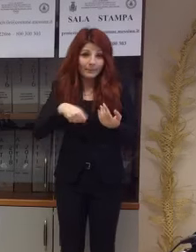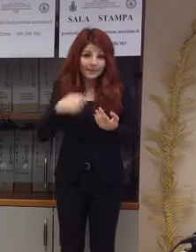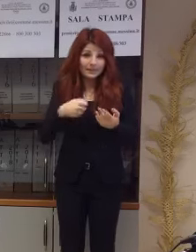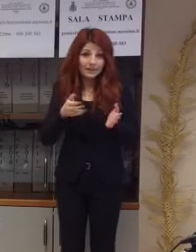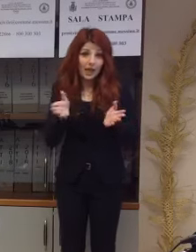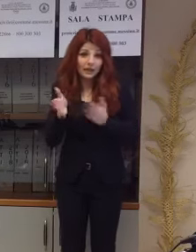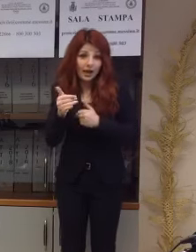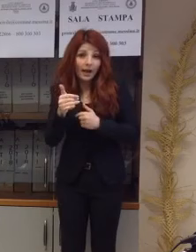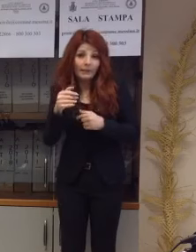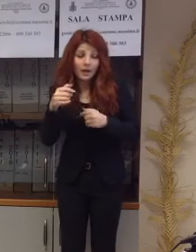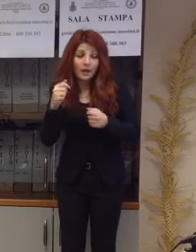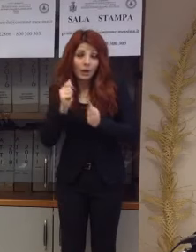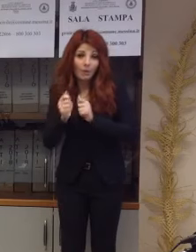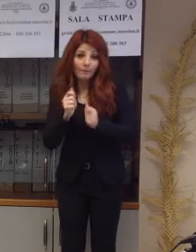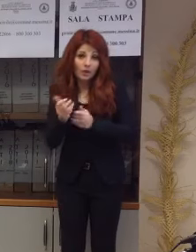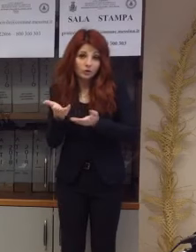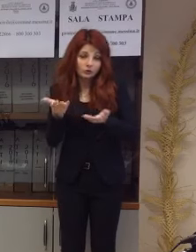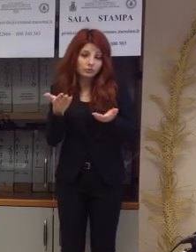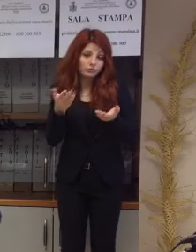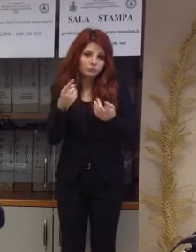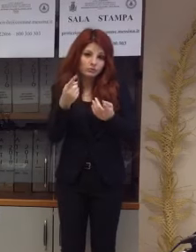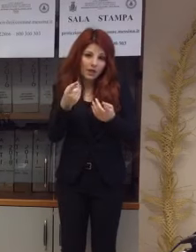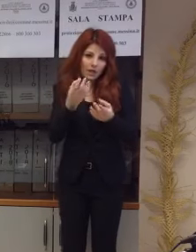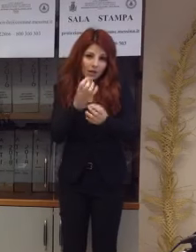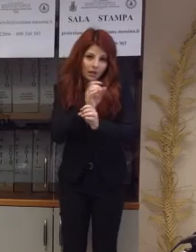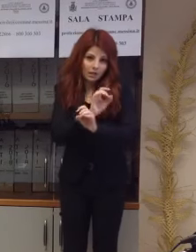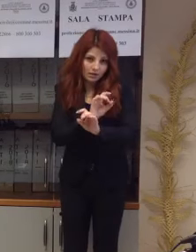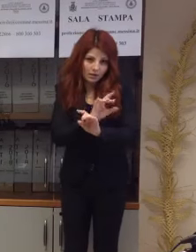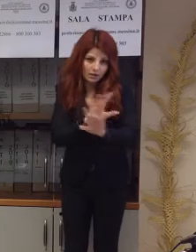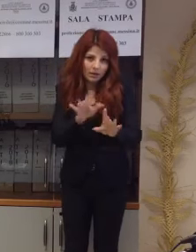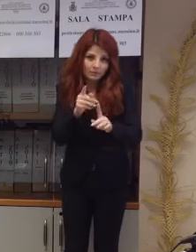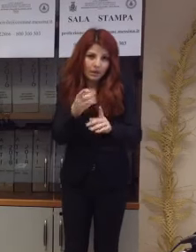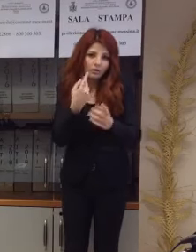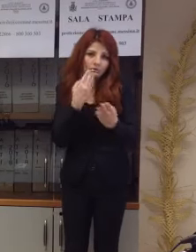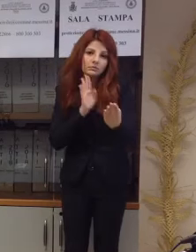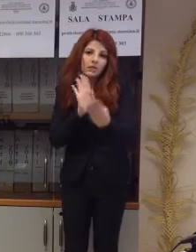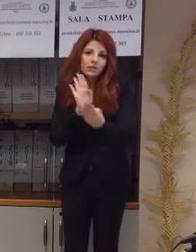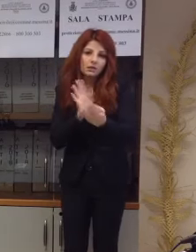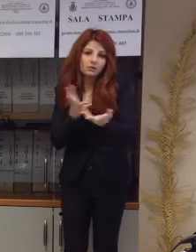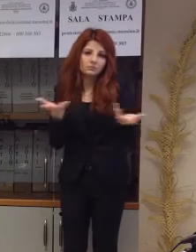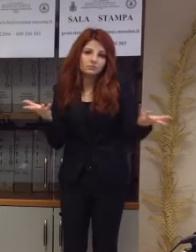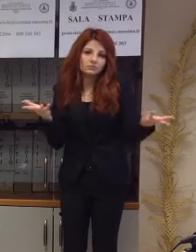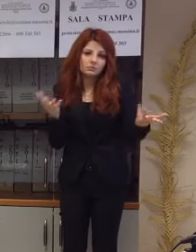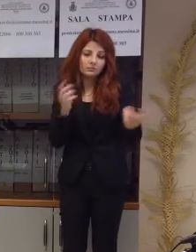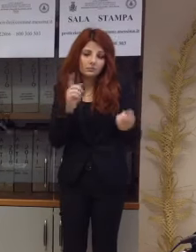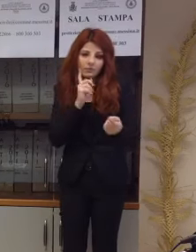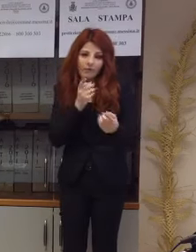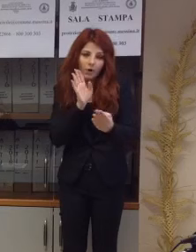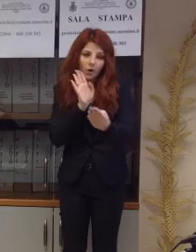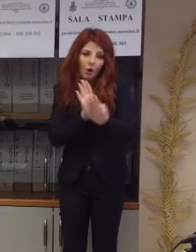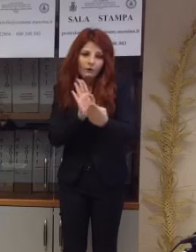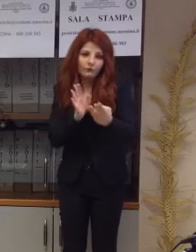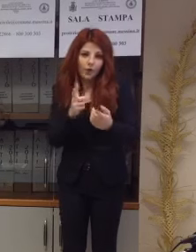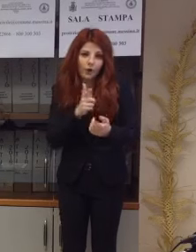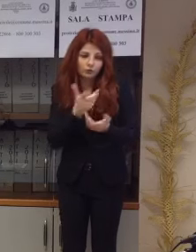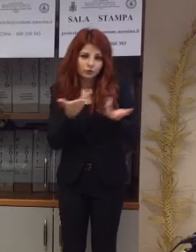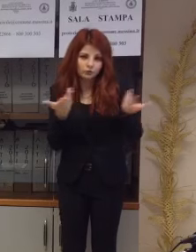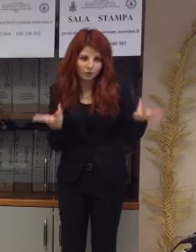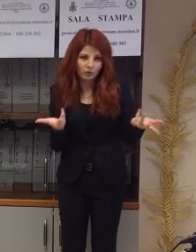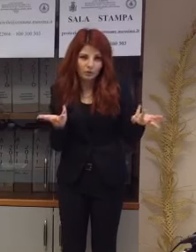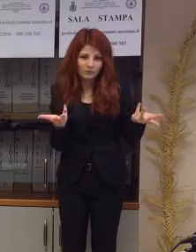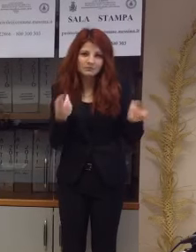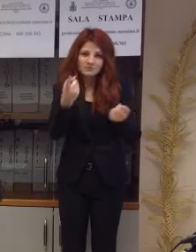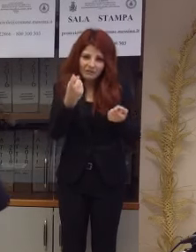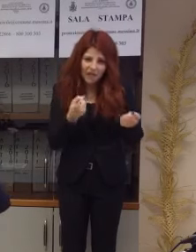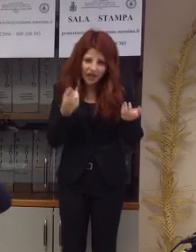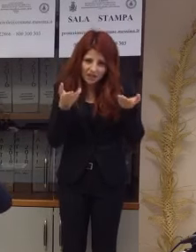la prego, quando vuole io mi confronto a casa mia, quindi il suo invito in Camera di Commercio, guardi, le dico,